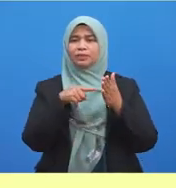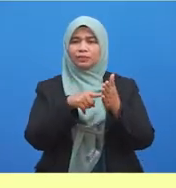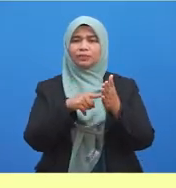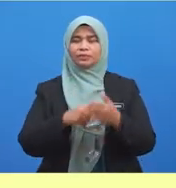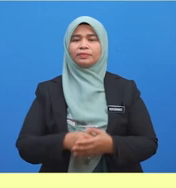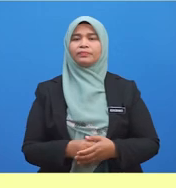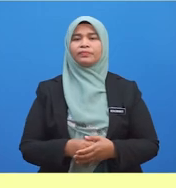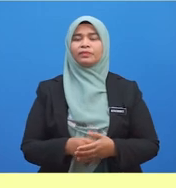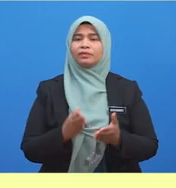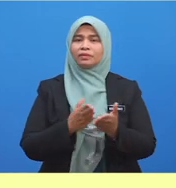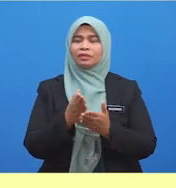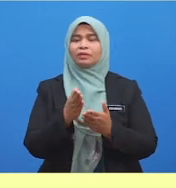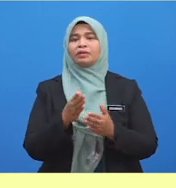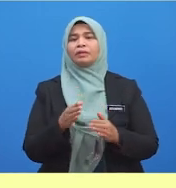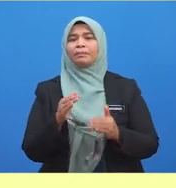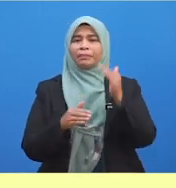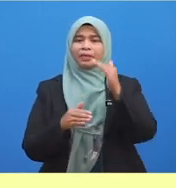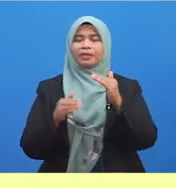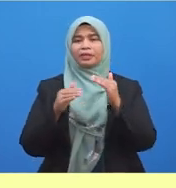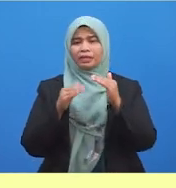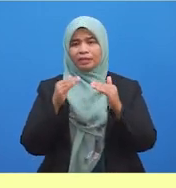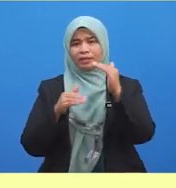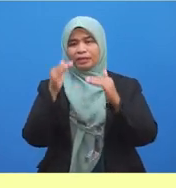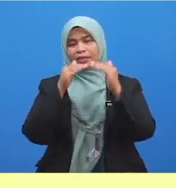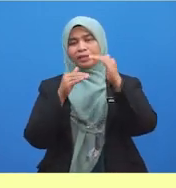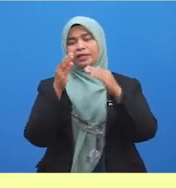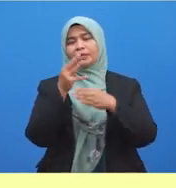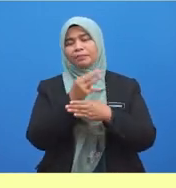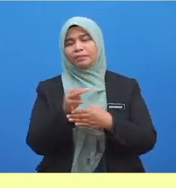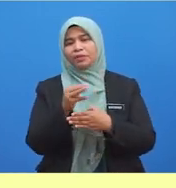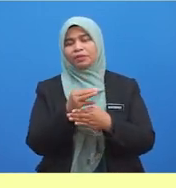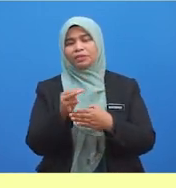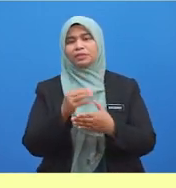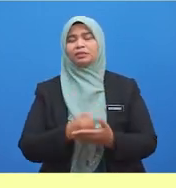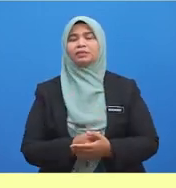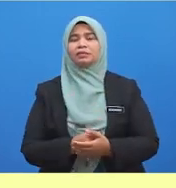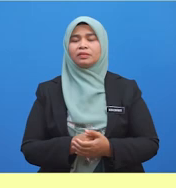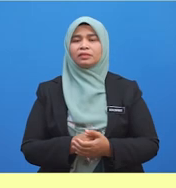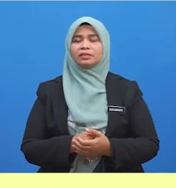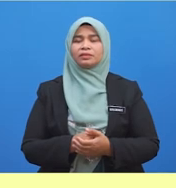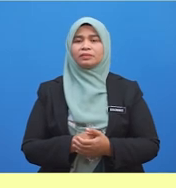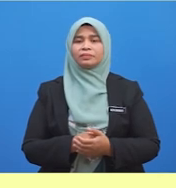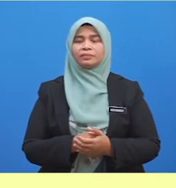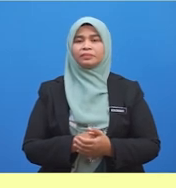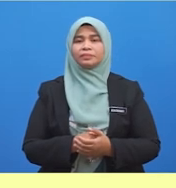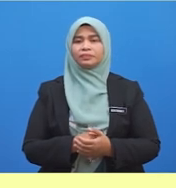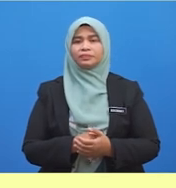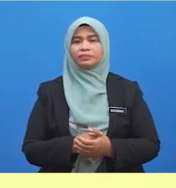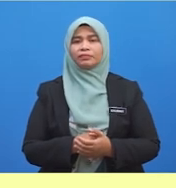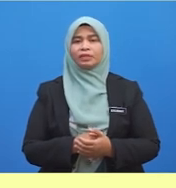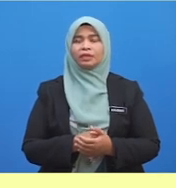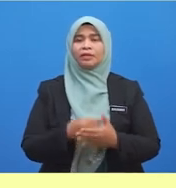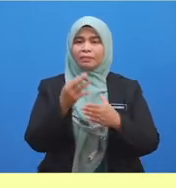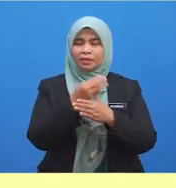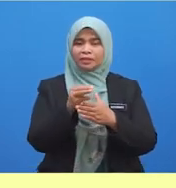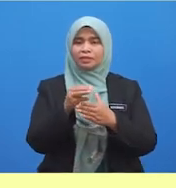Seterusnya, kita cuba mengenal pasti peringkat-peringkat dalam meiosis. Meiosis